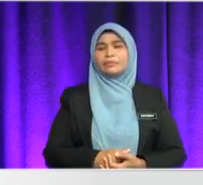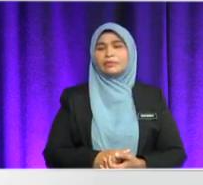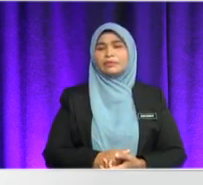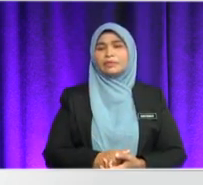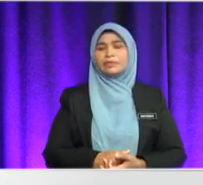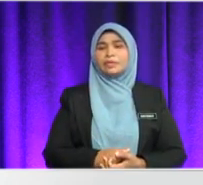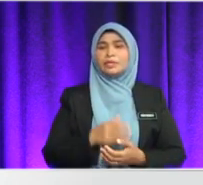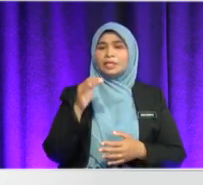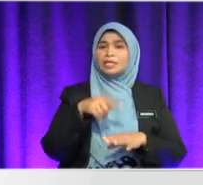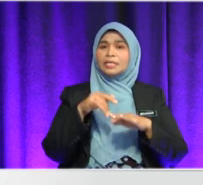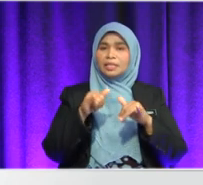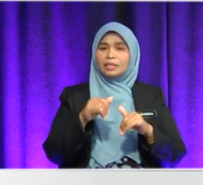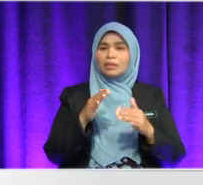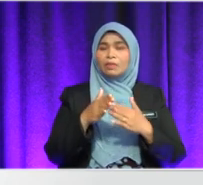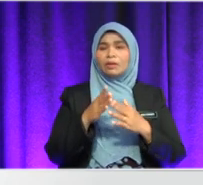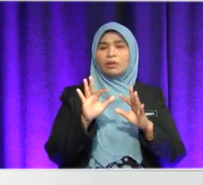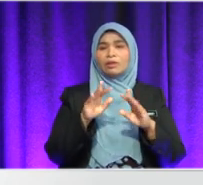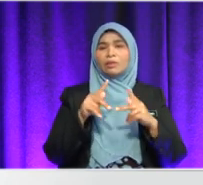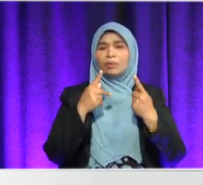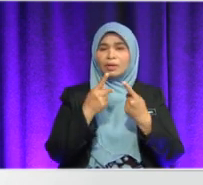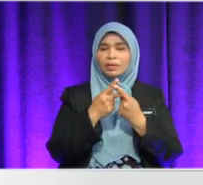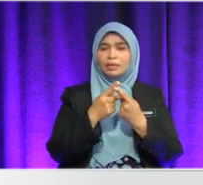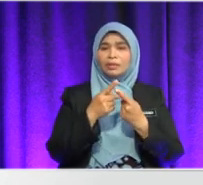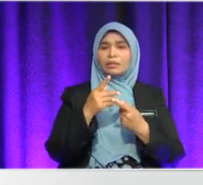yang ditinggalkan oleh keluarga muslim